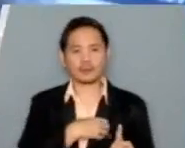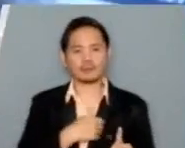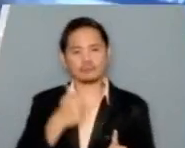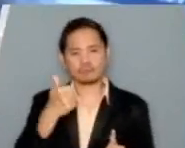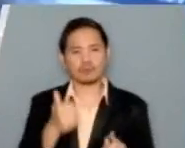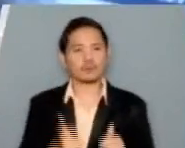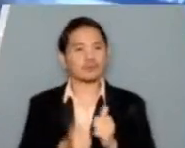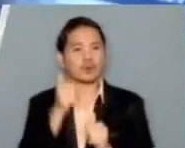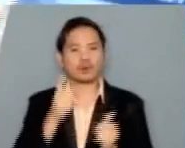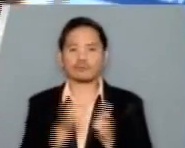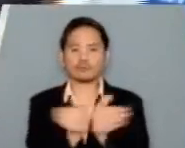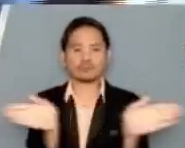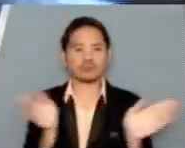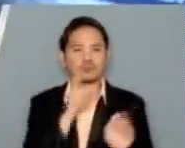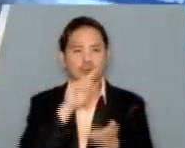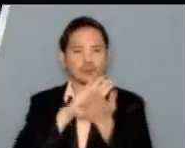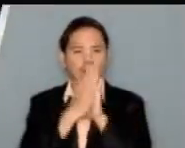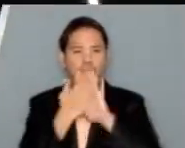bagong